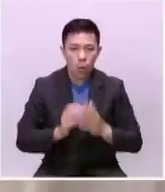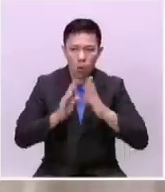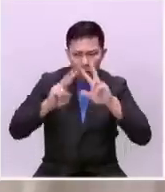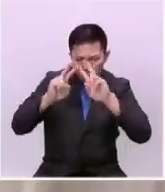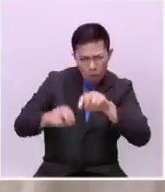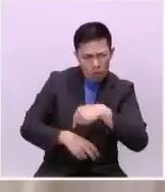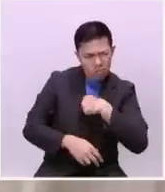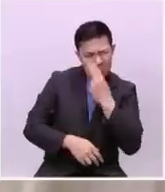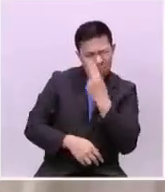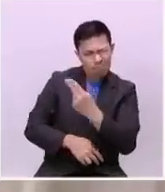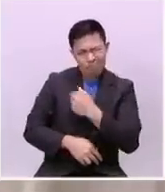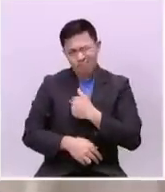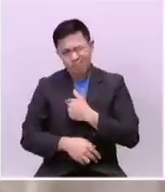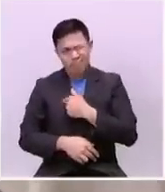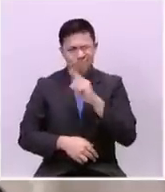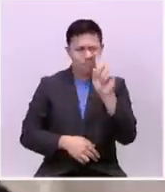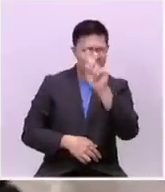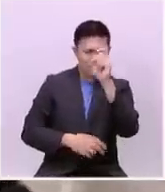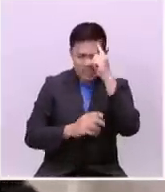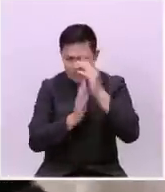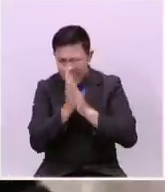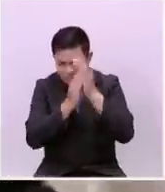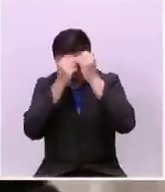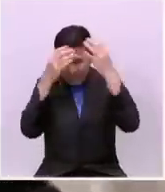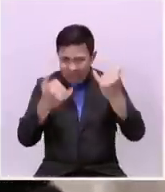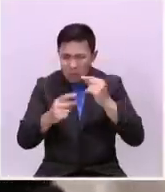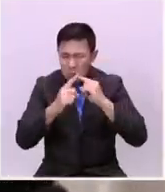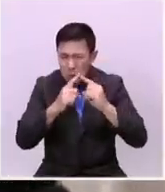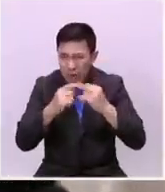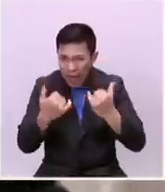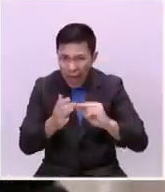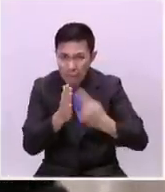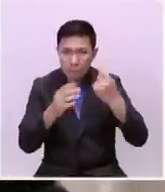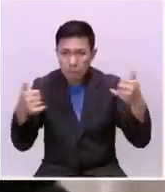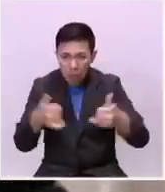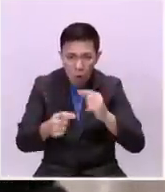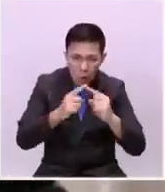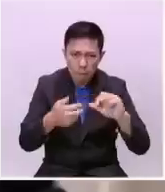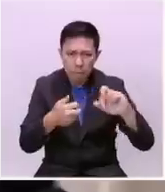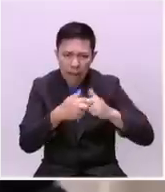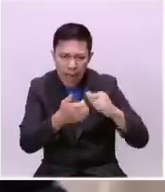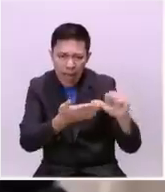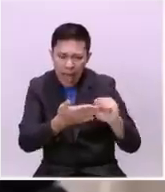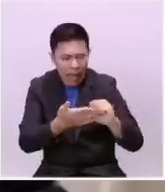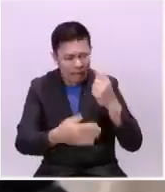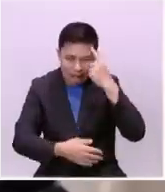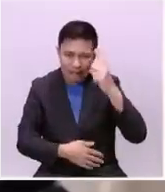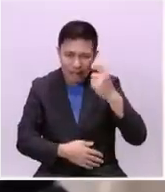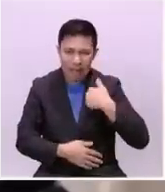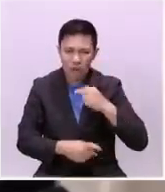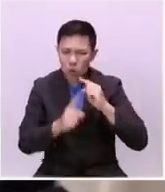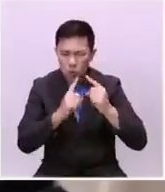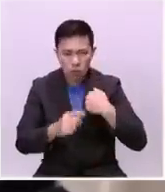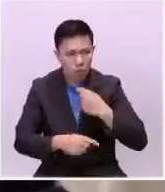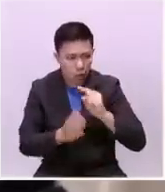ยไม่ค่อยกล้าตั้งความหวังไว้สูงกับการเจรจาครั้งแรกที่เพื่อแก้ปัญหาความขัดแย้งนี้ค่ะโดยเฉพาะบรรยากาศการประชุ